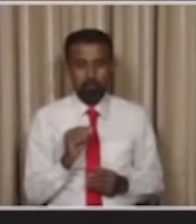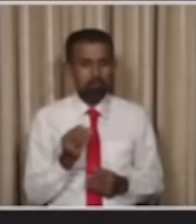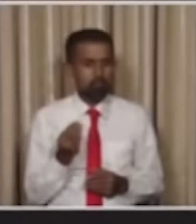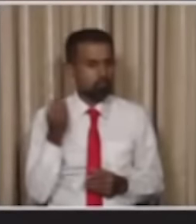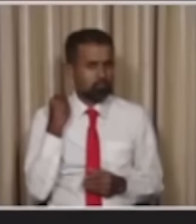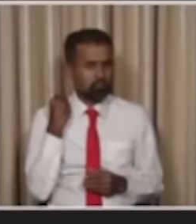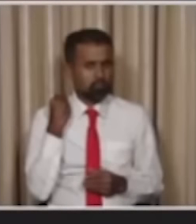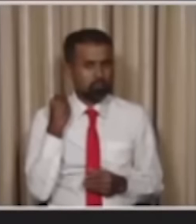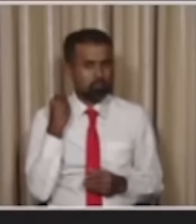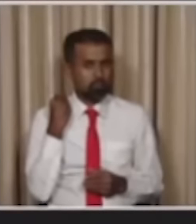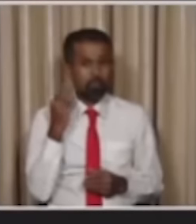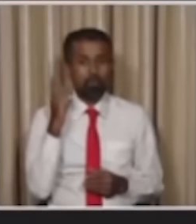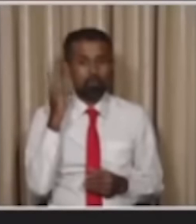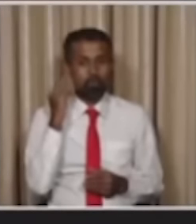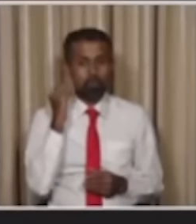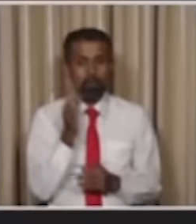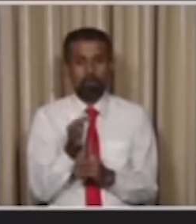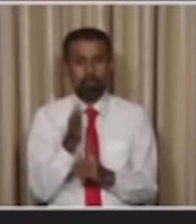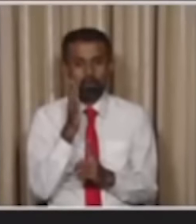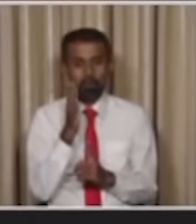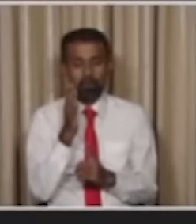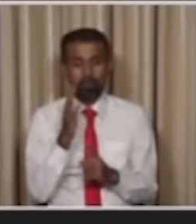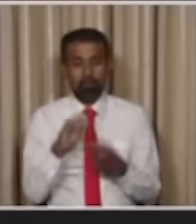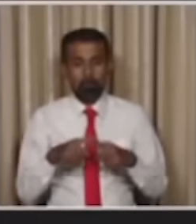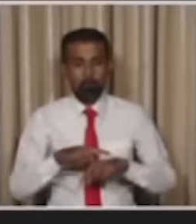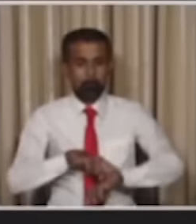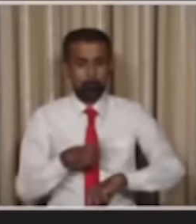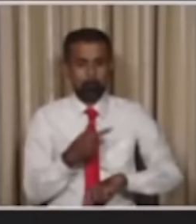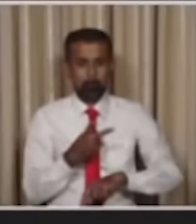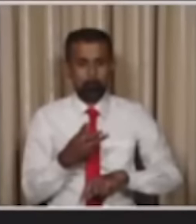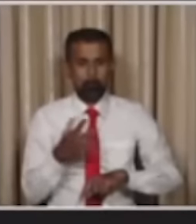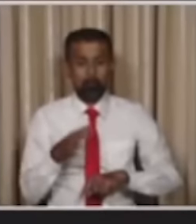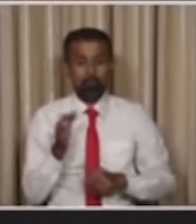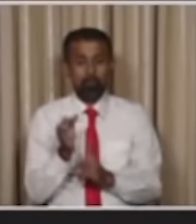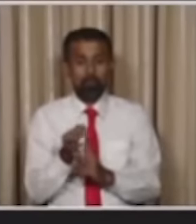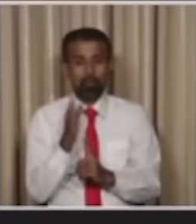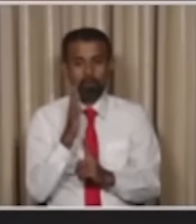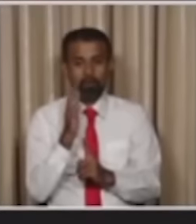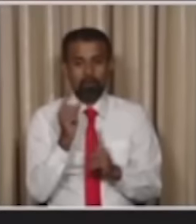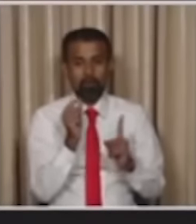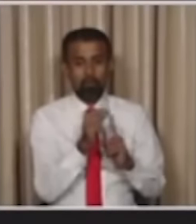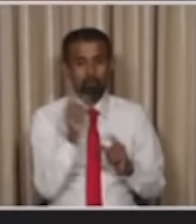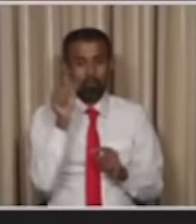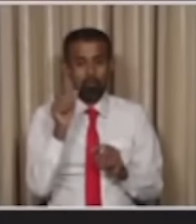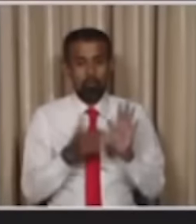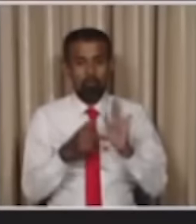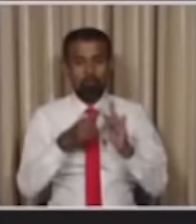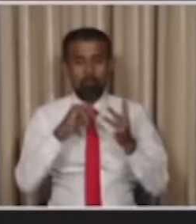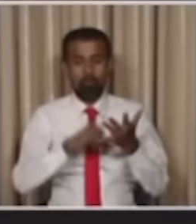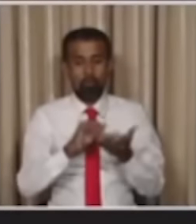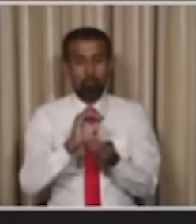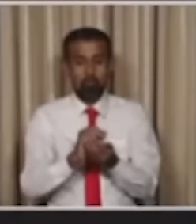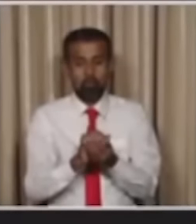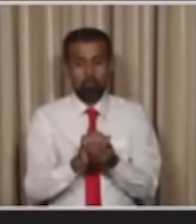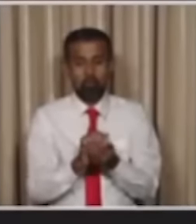වශයෙන් රුසියාවේ ජනාධිපතිවරණ ඉවර වෙලා පැය ගාණක් යනකොට ජනාධිපති පුටින්ට මොස්කව් නුවර පරිස්සම්